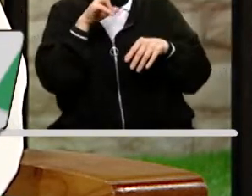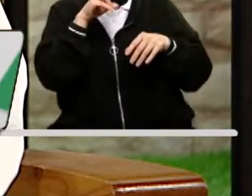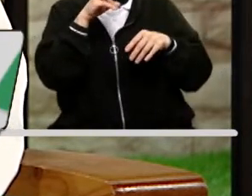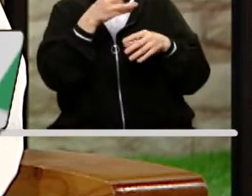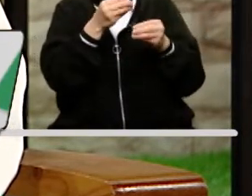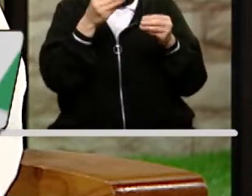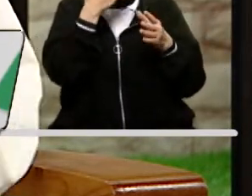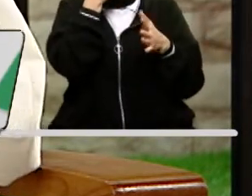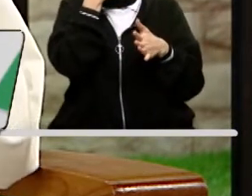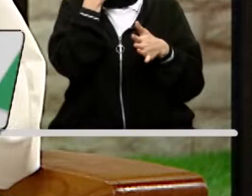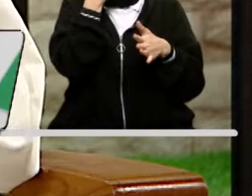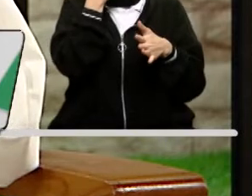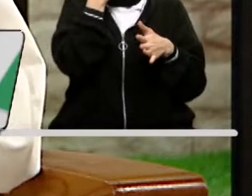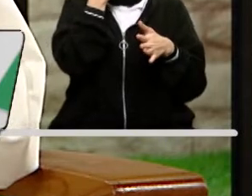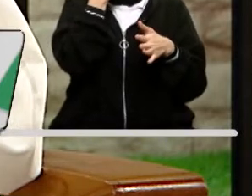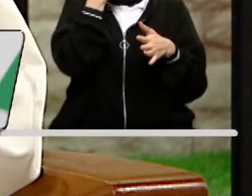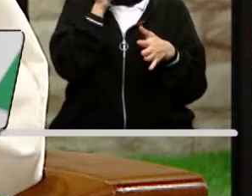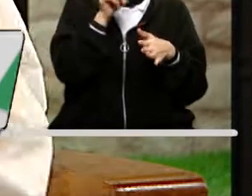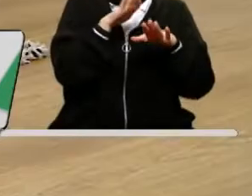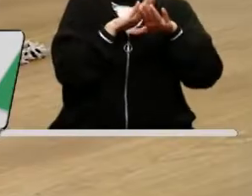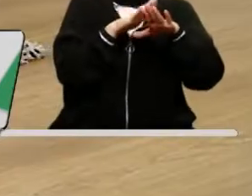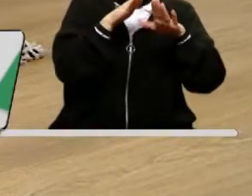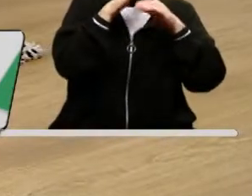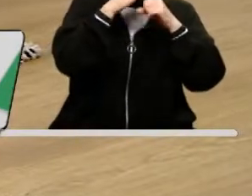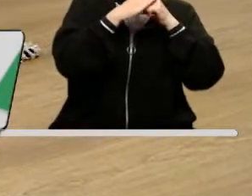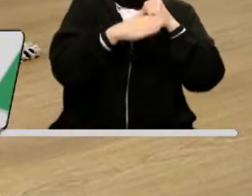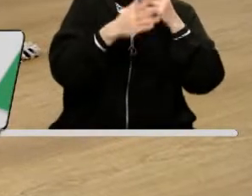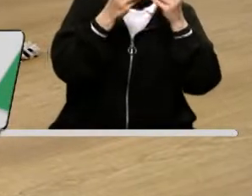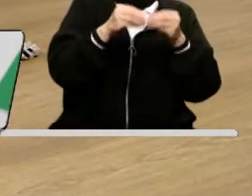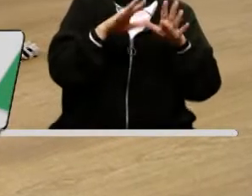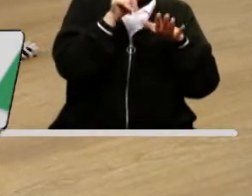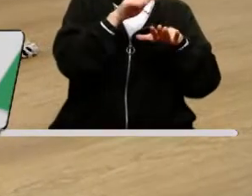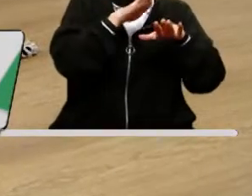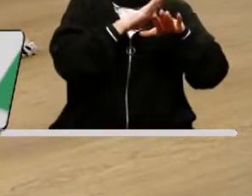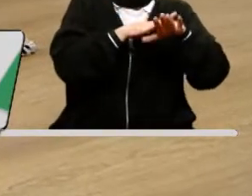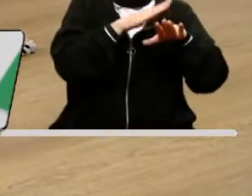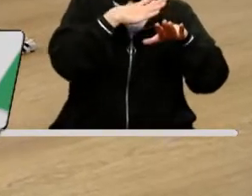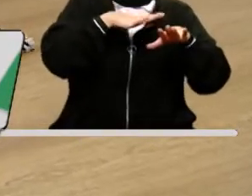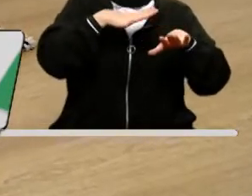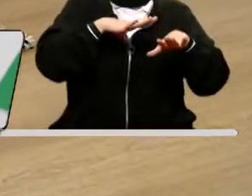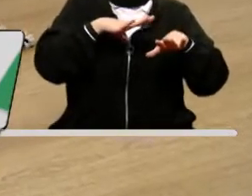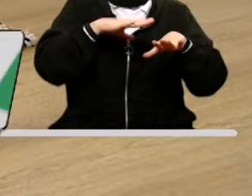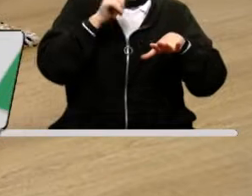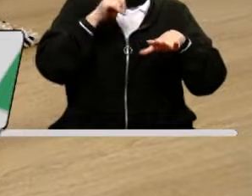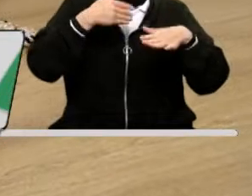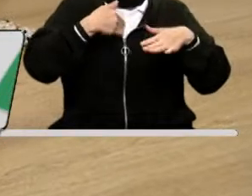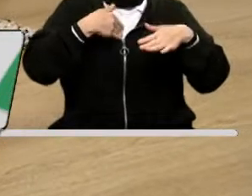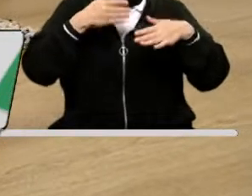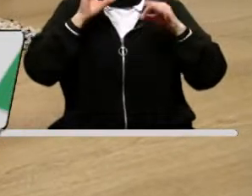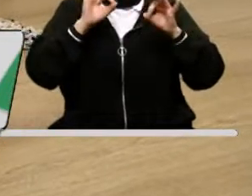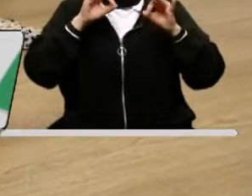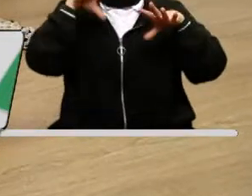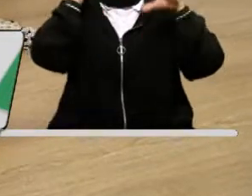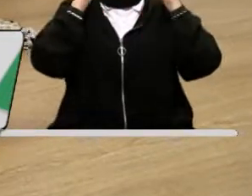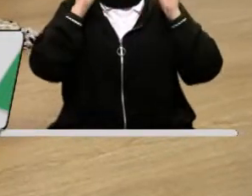ve eminim oraya dokunmak yasak olmamış olsaydı ben dokunmak isteyeceğimdir. Ama bu benim ilgi alanıma